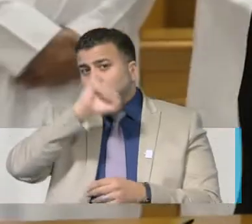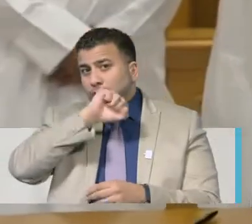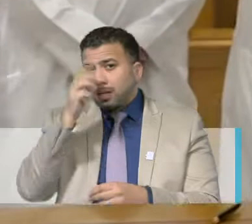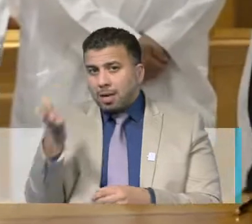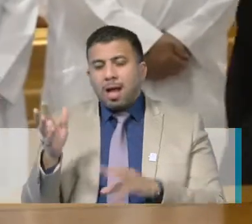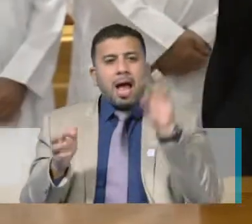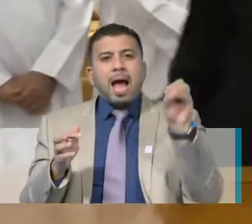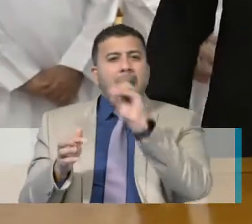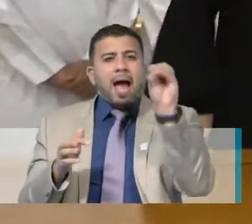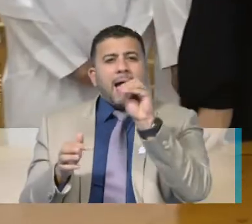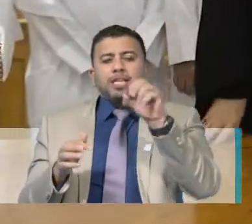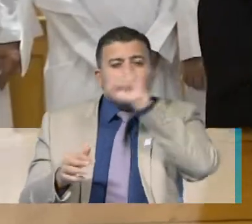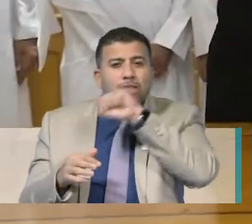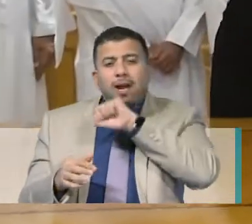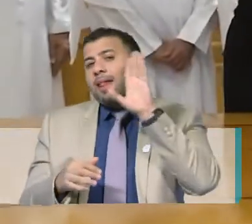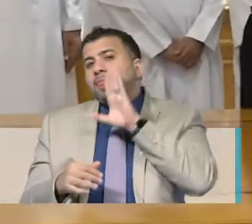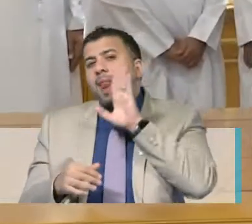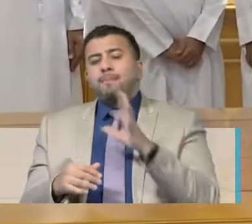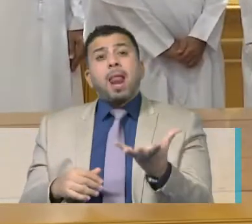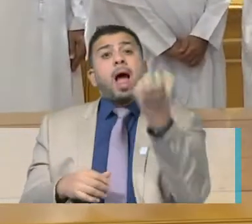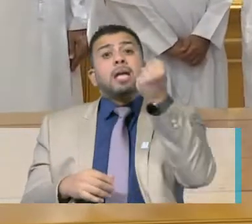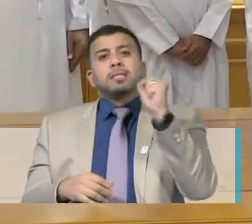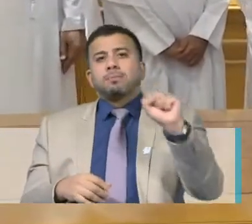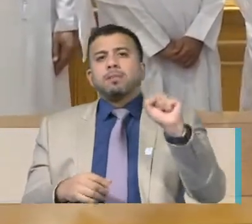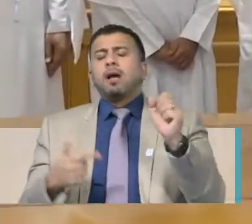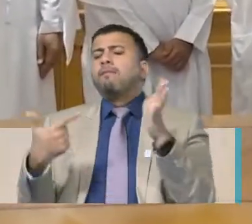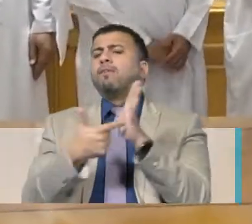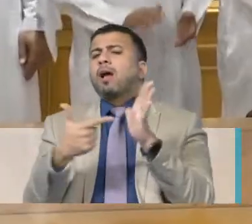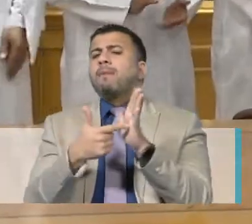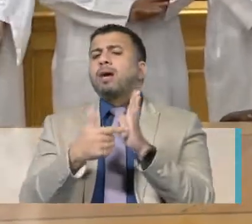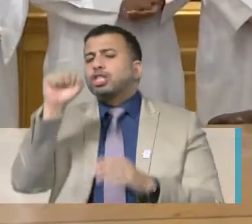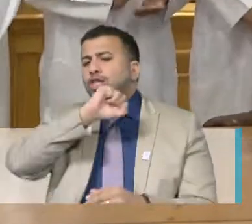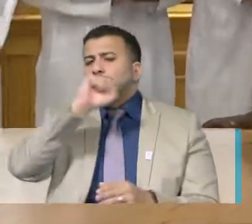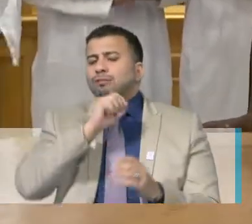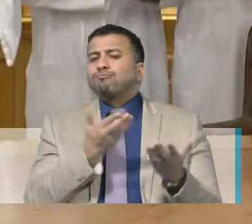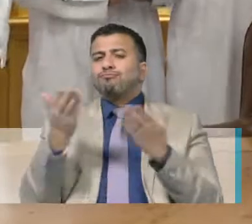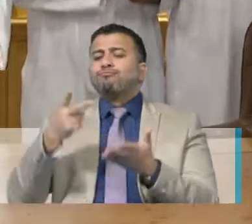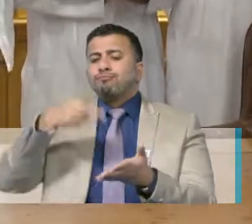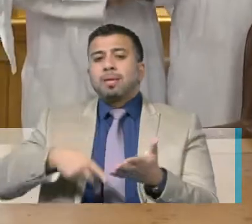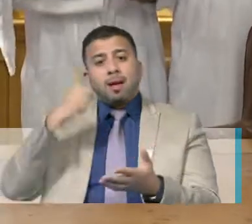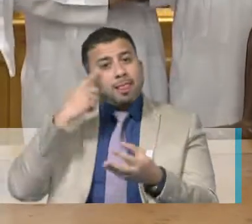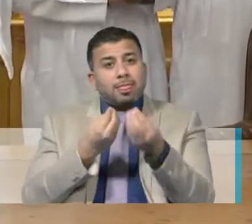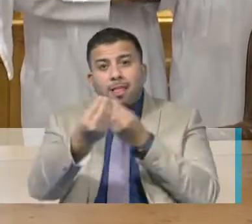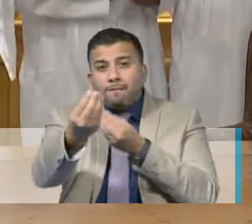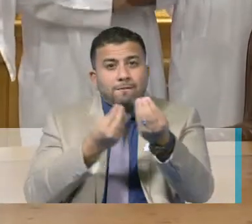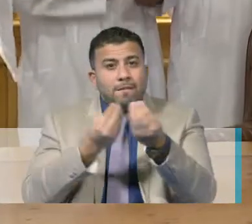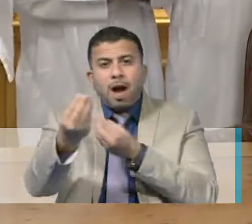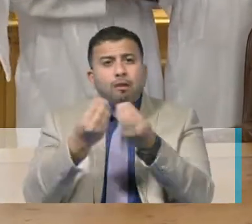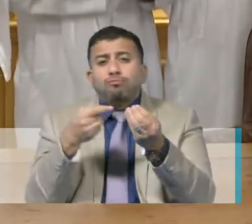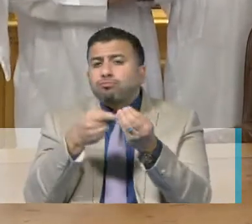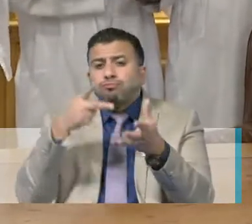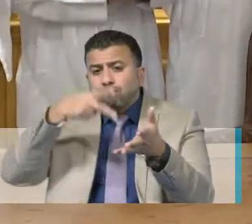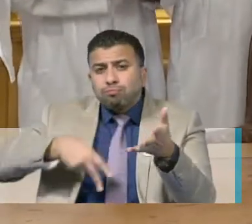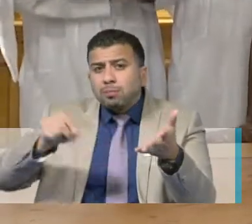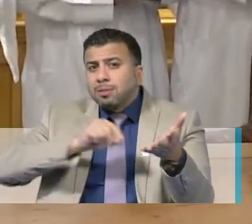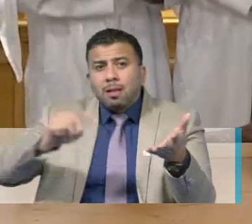وهيئة الشارقة للتعليم الخاص في مكتب سموه بجامعة الشارقة. وتتعلق مذكرة التفاهم التي وقعها عن